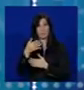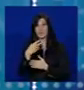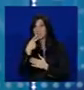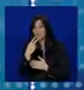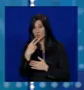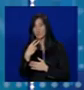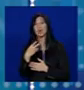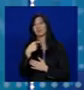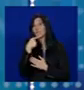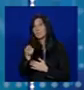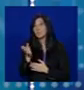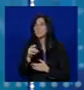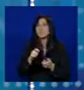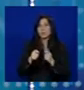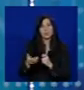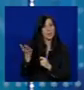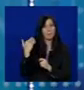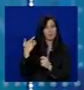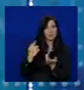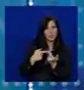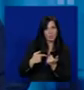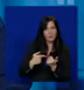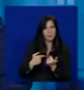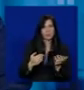запитам, нарушихте ли я предния път?